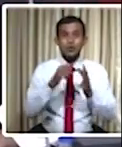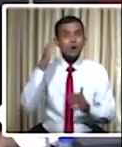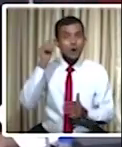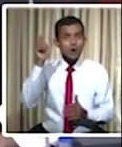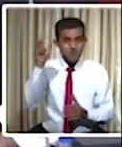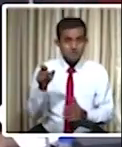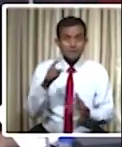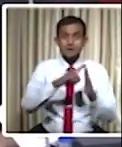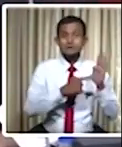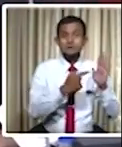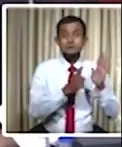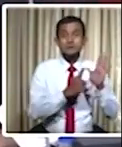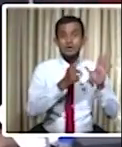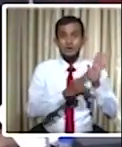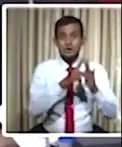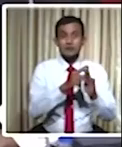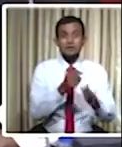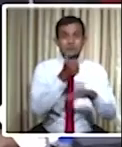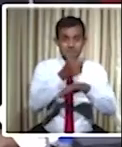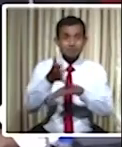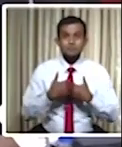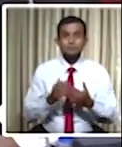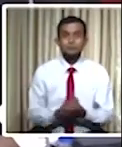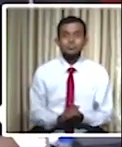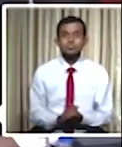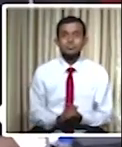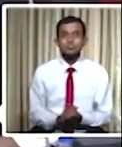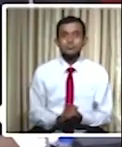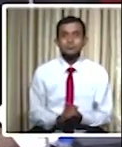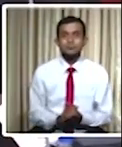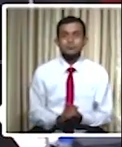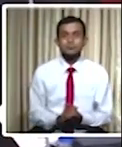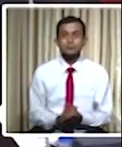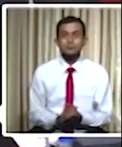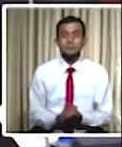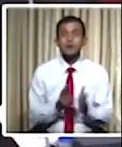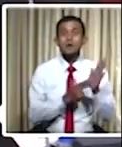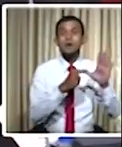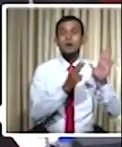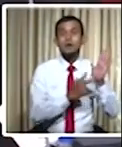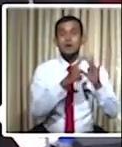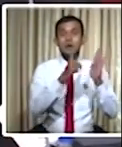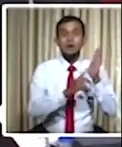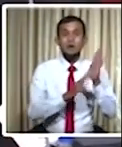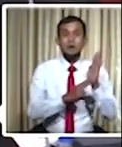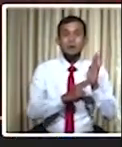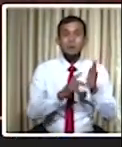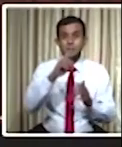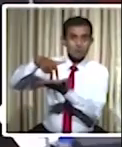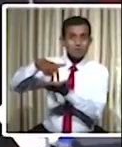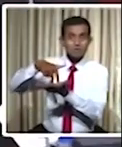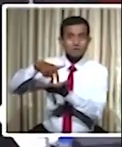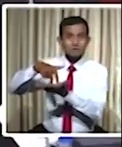ජලනි ප්‍රේමදාස මැතිනියට අපහාස කෙරුවාම අපේ මේ නලින් බණ්ඩාර මැතිතුමා ඔබතුමා ඔබතුමා නිසද